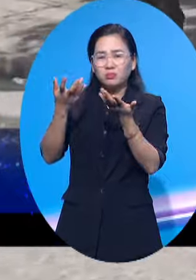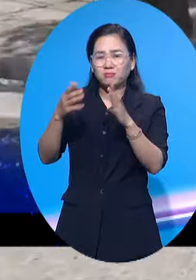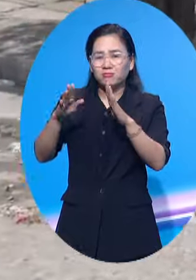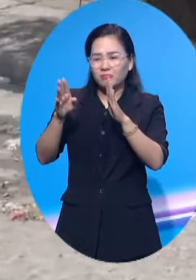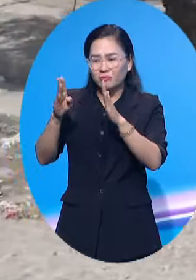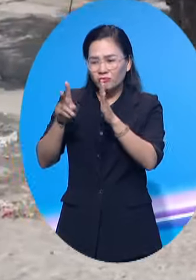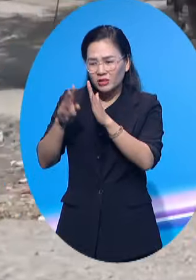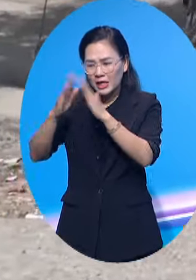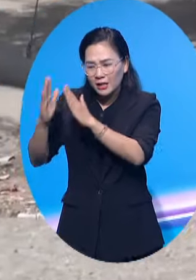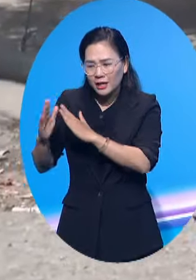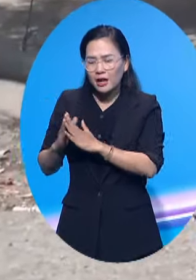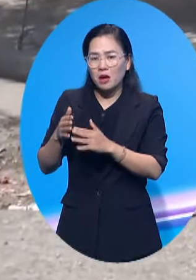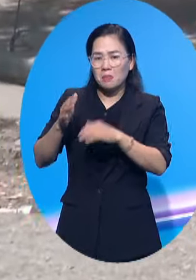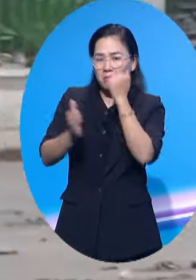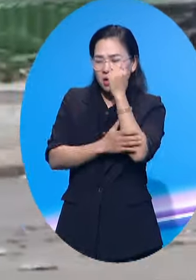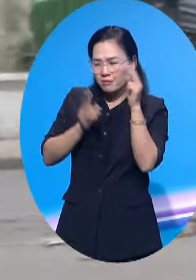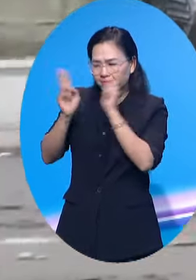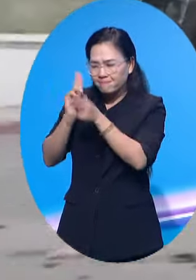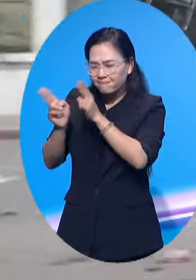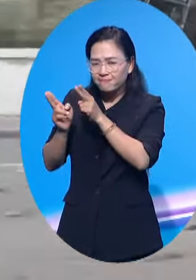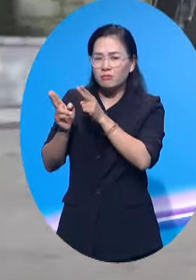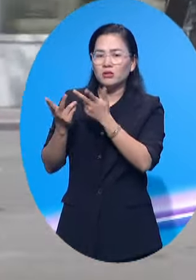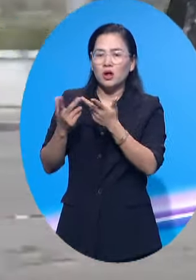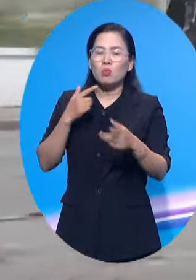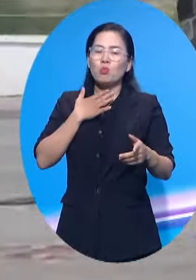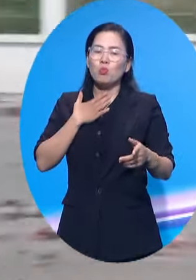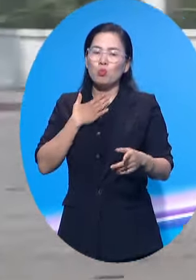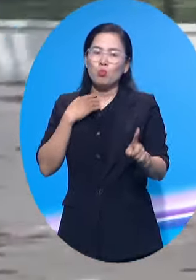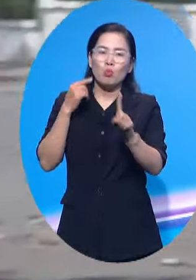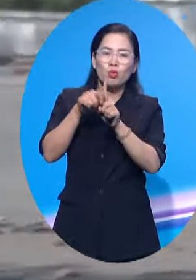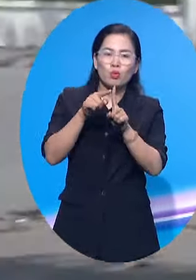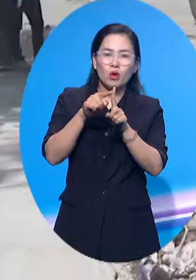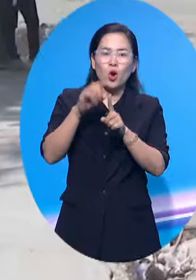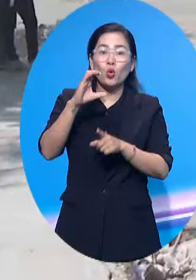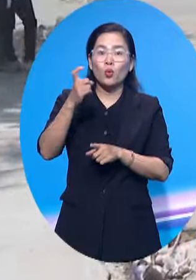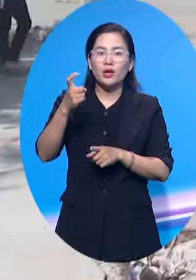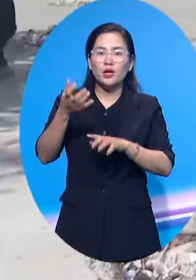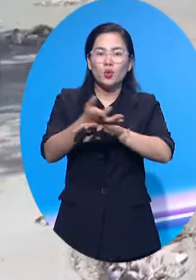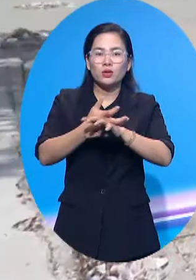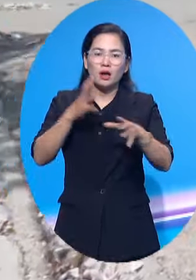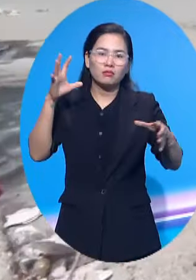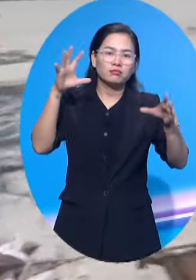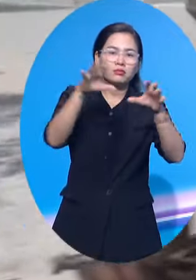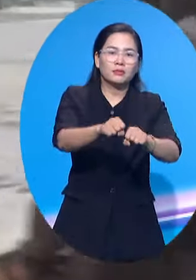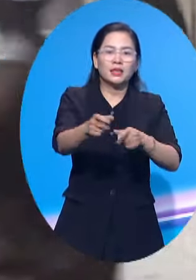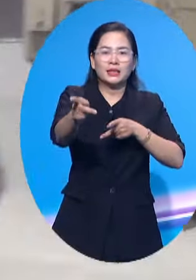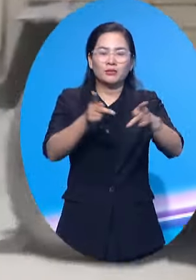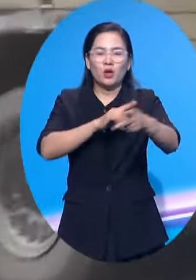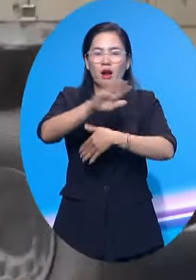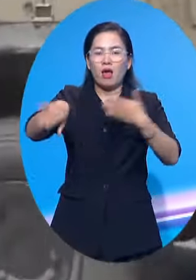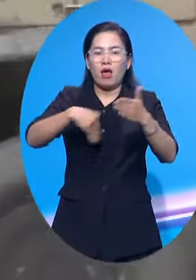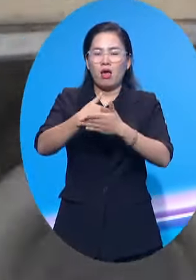chính phủ. Các băng nhóm đã thực hiện nhiều hoạt động để chiếm cung điện quốc gia trong nỗ lực cuối cùng nhằm giành quyền kiểm soát hoàn toàn thủ